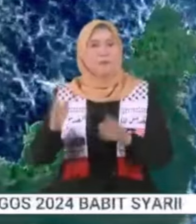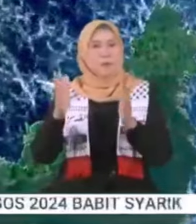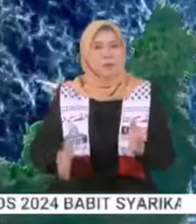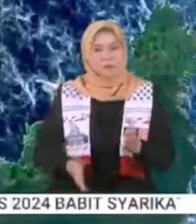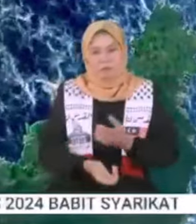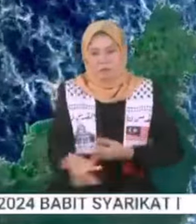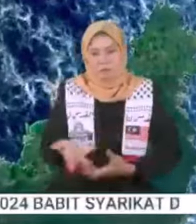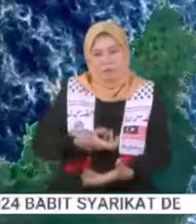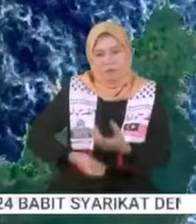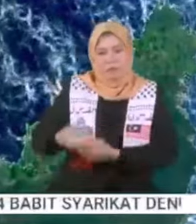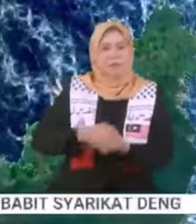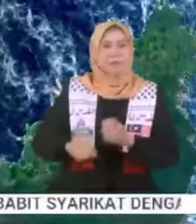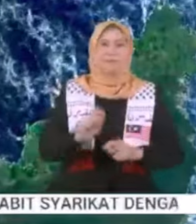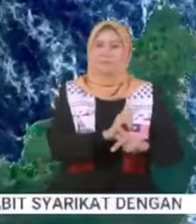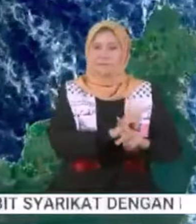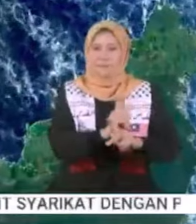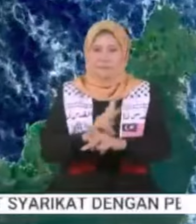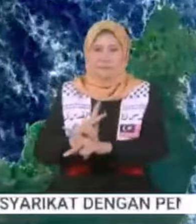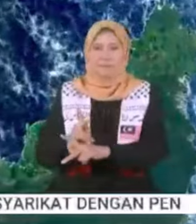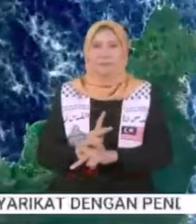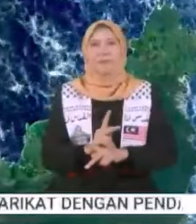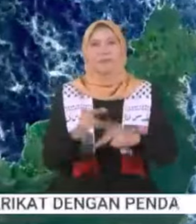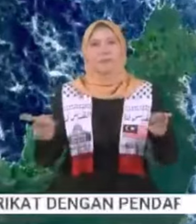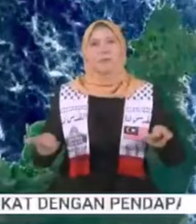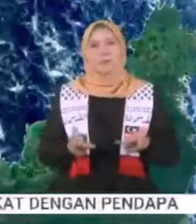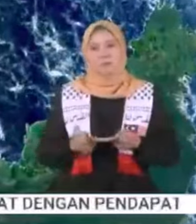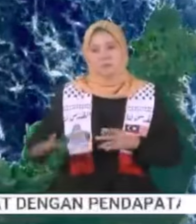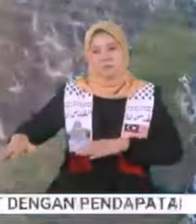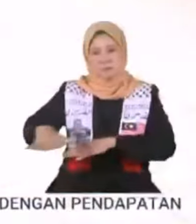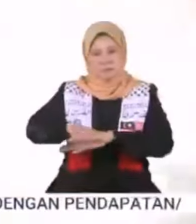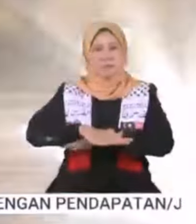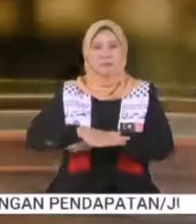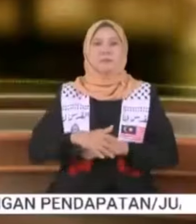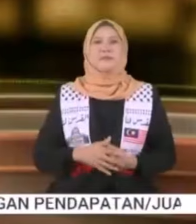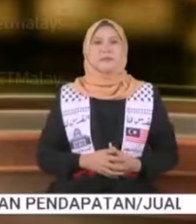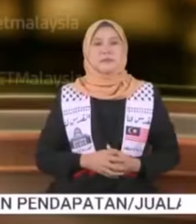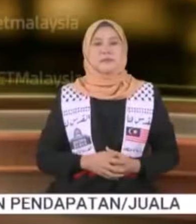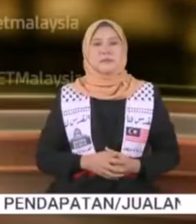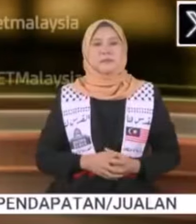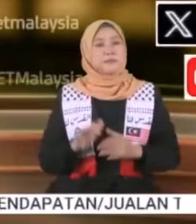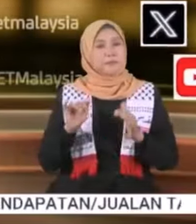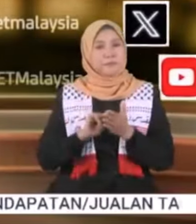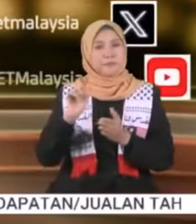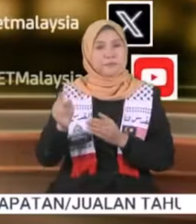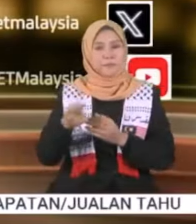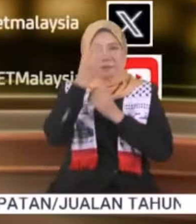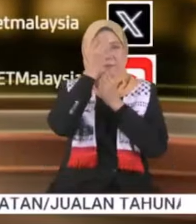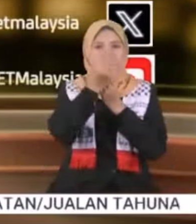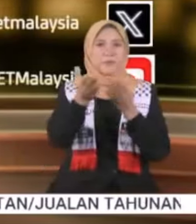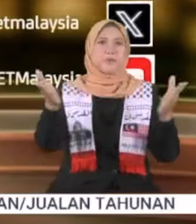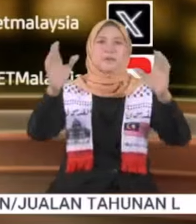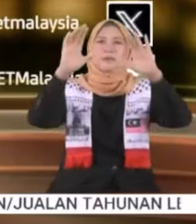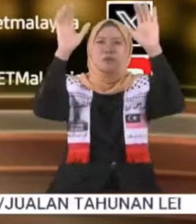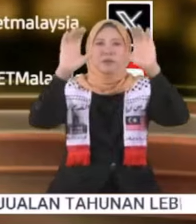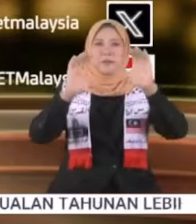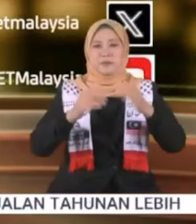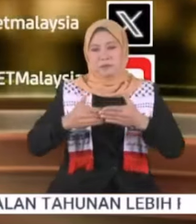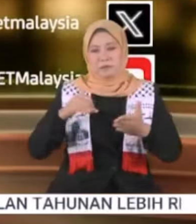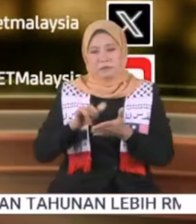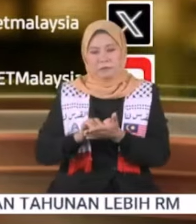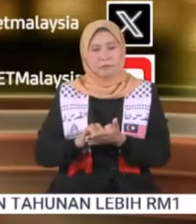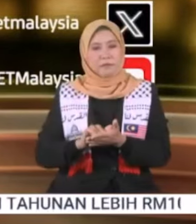nelayan agar sentiasa berwaspada ketika berada di kawasan perairan berkenaan. Sekian saja informasi cuaca untuk kali ini. Sebelum berpisah,